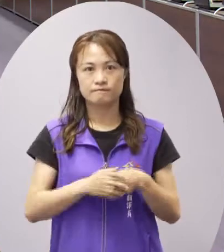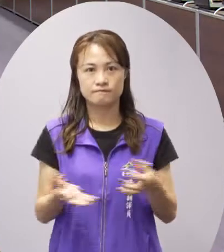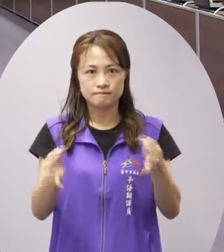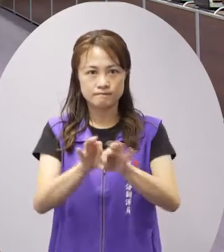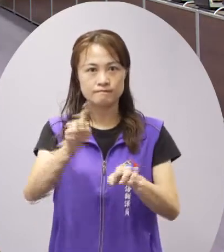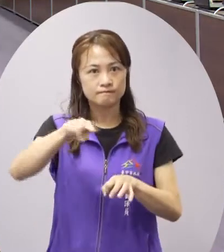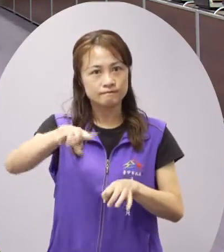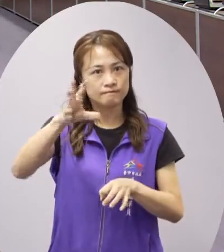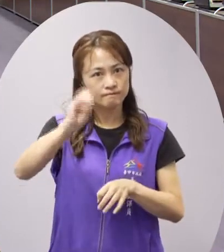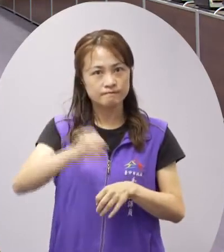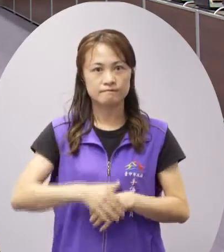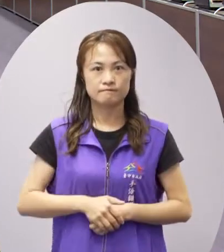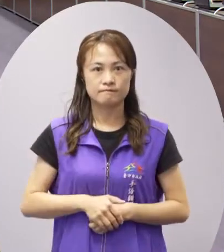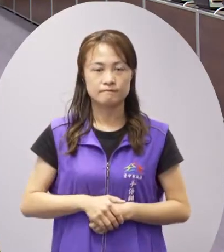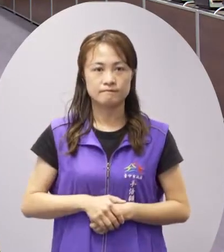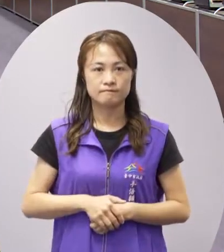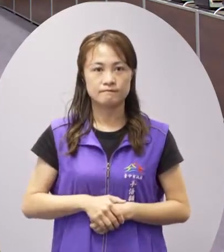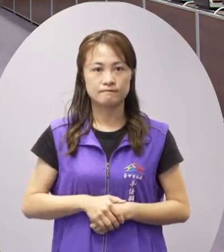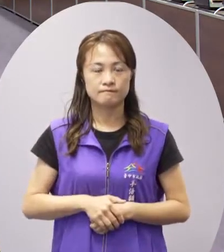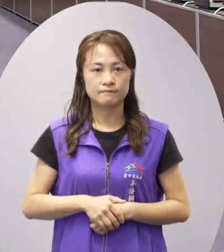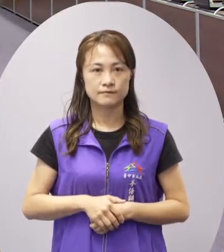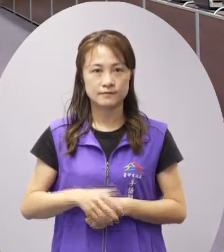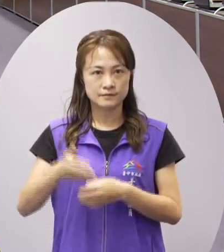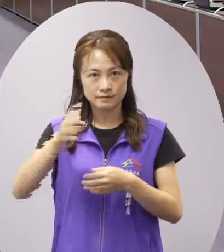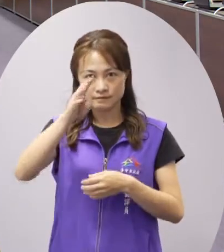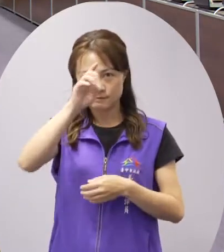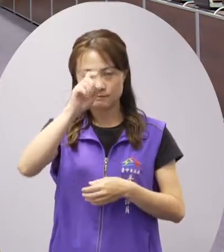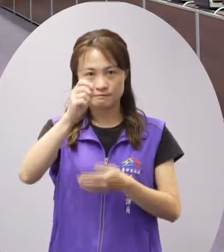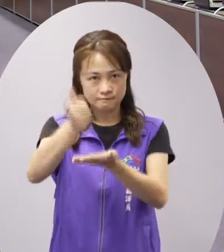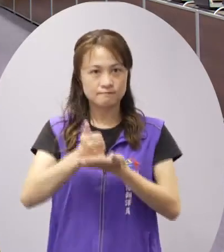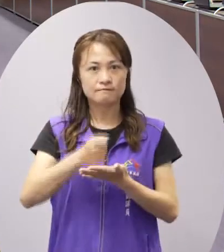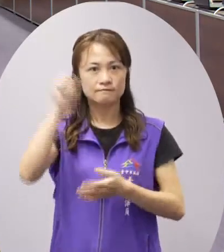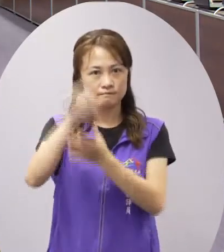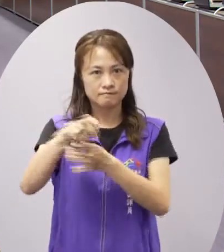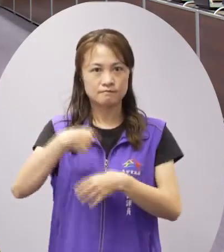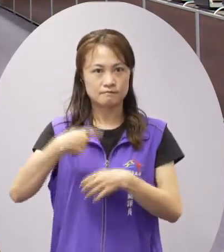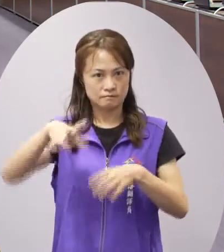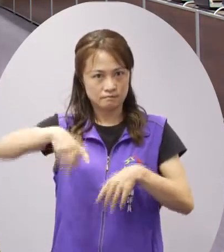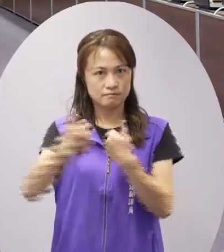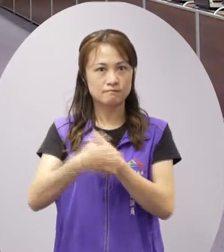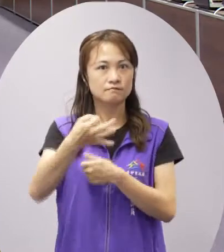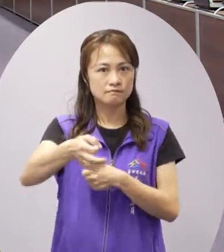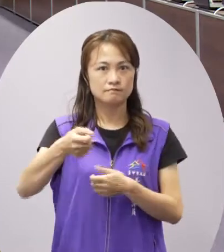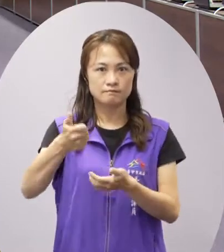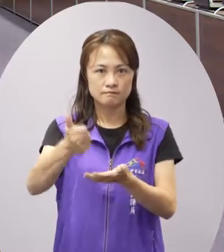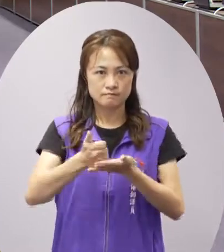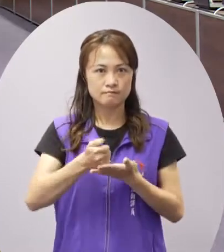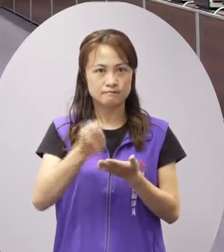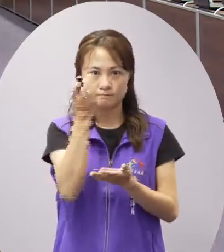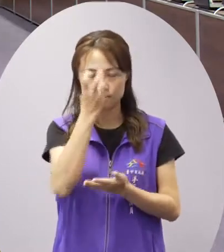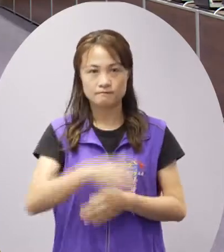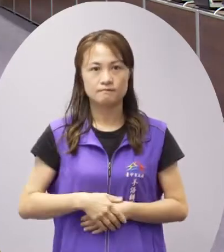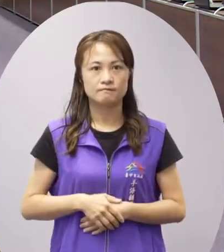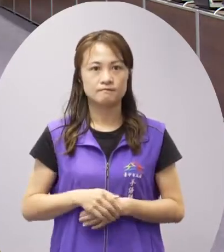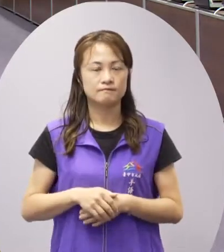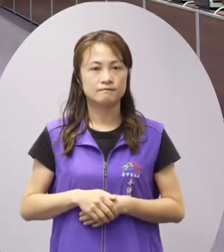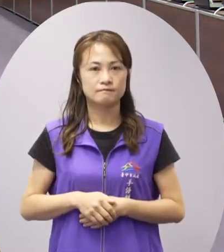计1500万元整。你请同意办理先行垫付，敬请审议，请运动局说